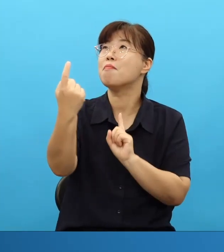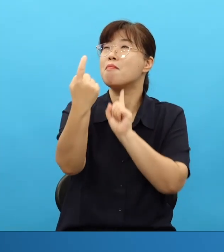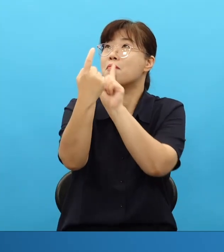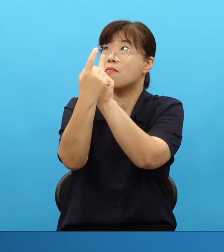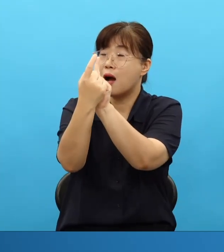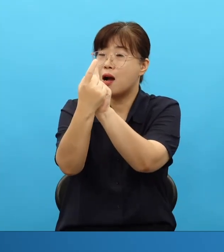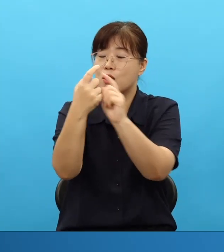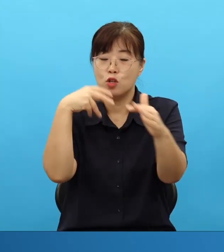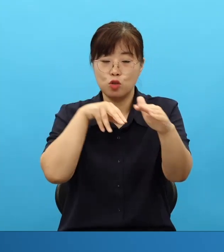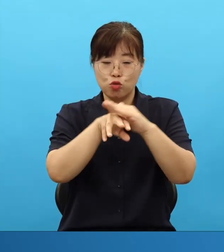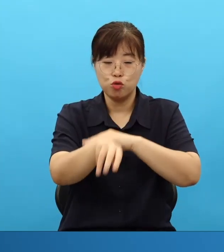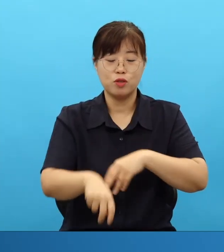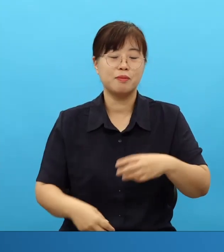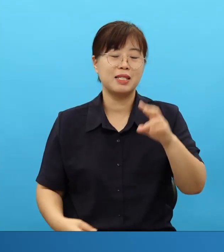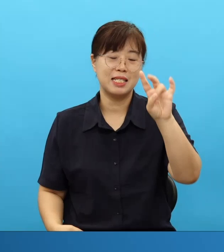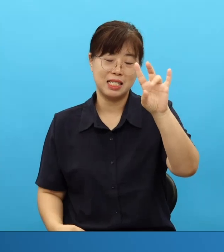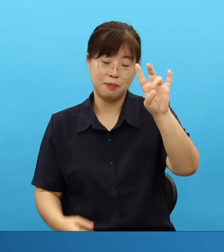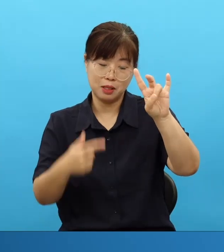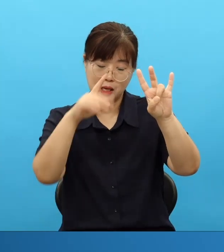2절 자필